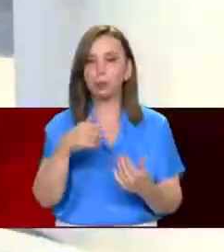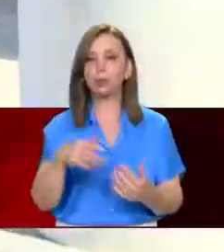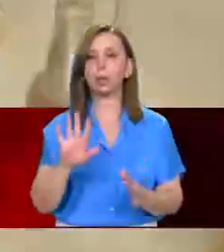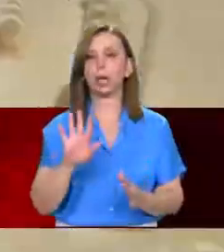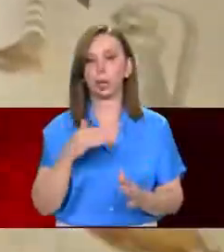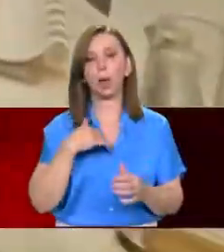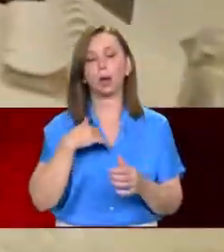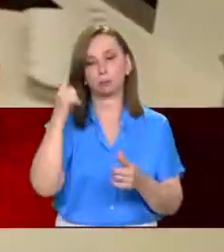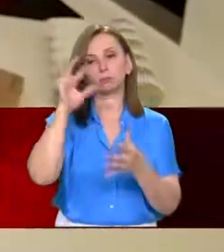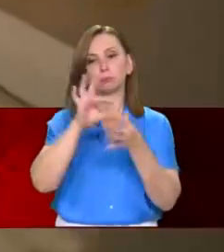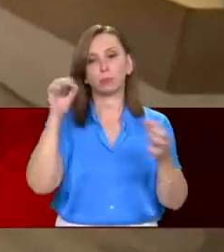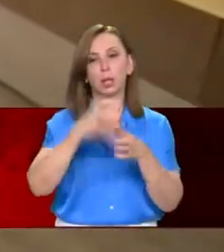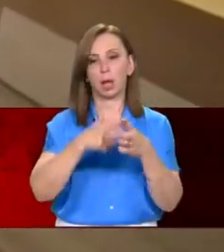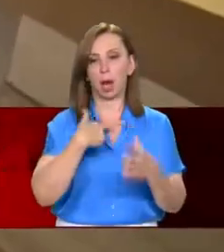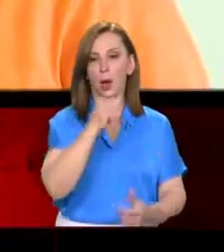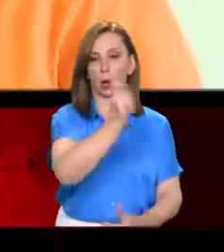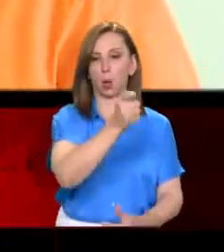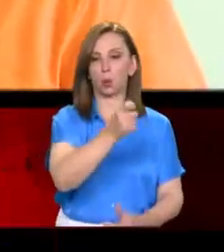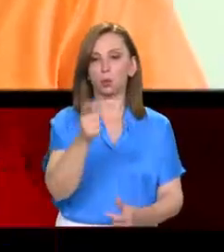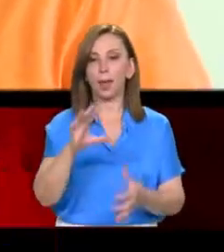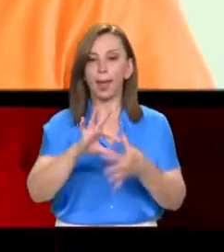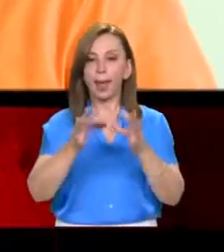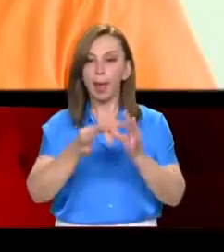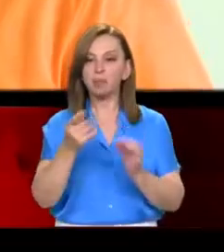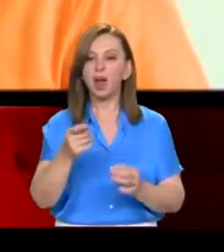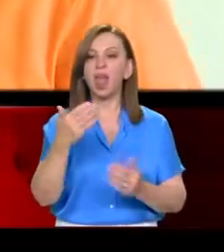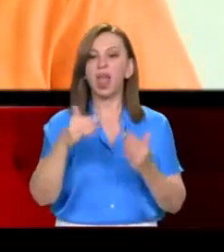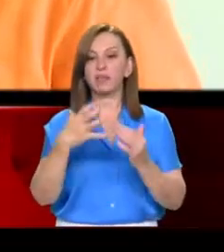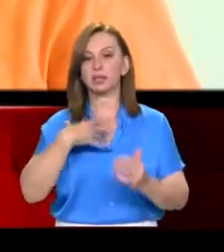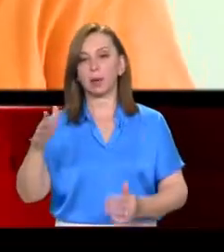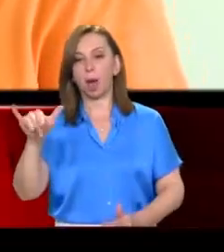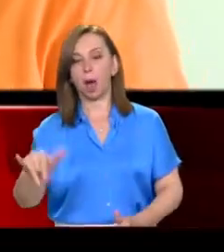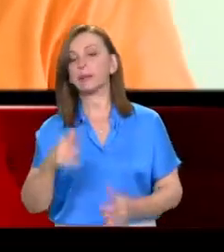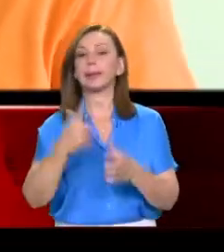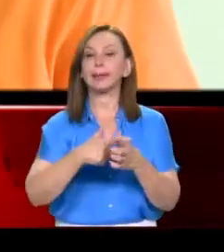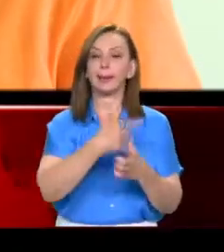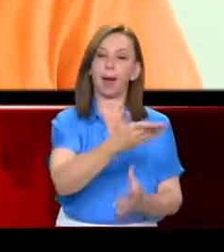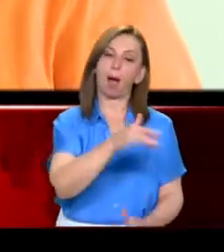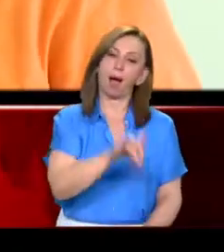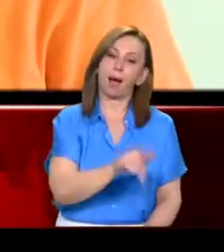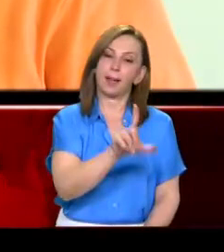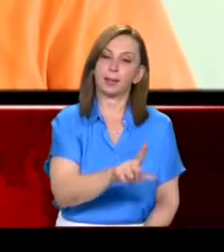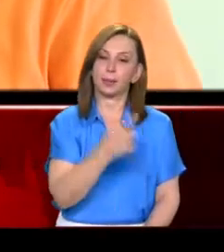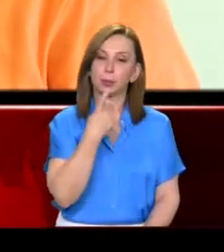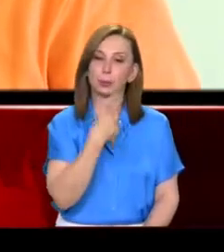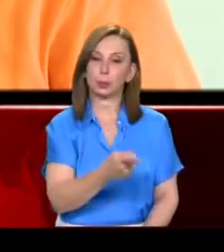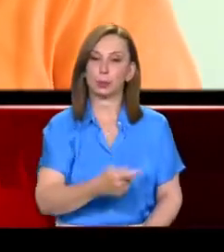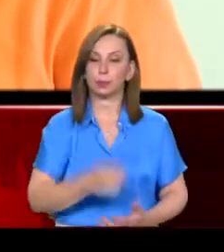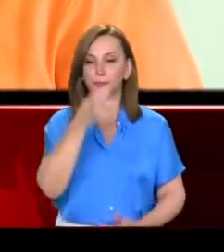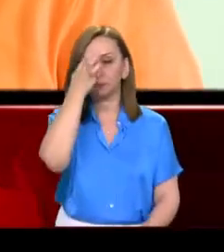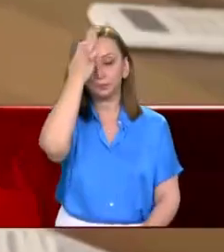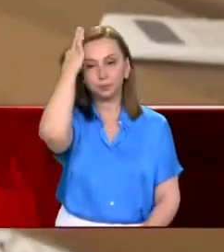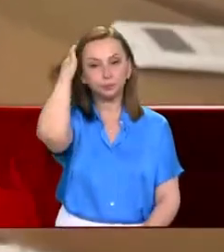kiramı ödüyorum. Emlakçılarsa... İki taraf da haklı. Birinin yatırdığı para orantısıyla, birinin de gelir